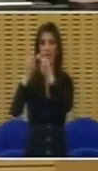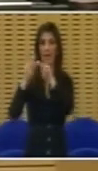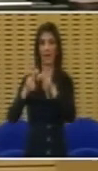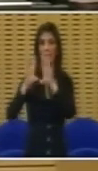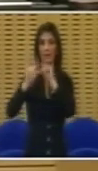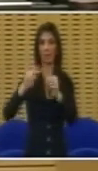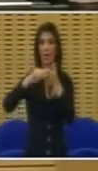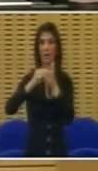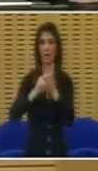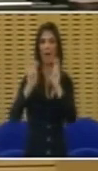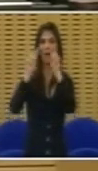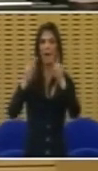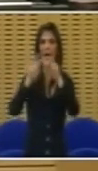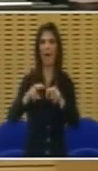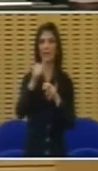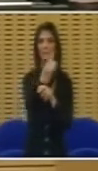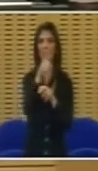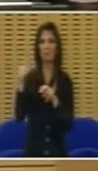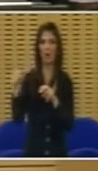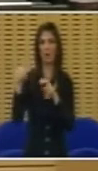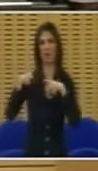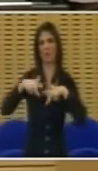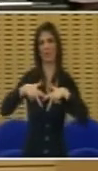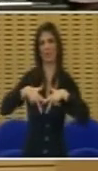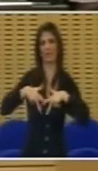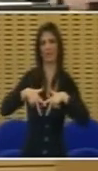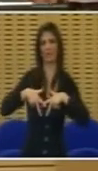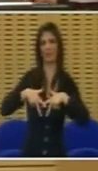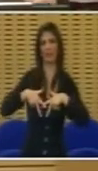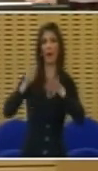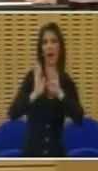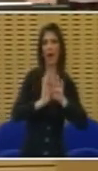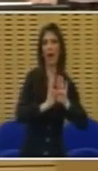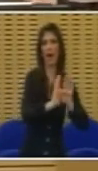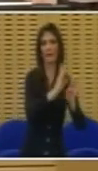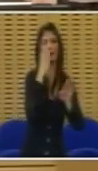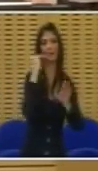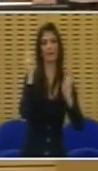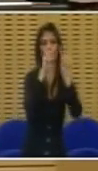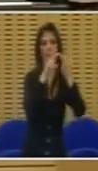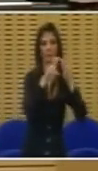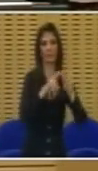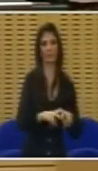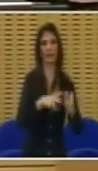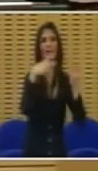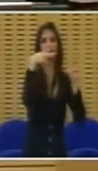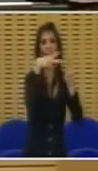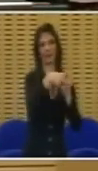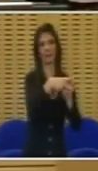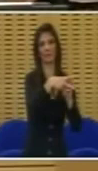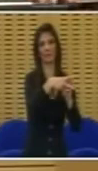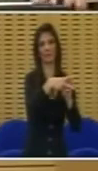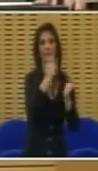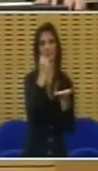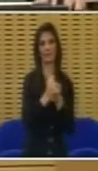των κρατικών δαπανών, παραγνωρίζοντας τις καταστροφικές επιπτώσεις της τραπεζικής κρίσης και τους πρωταγωνιστές